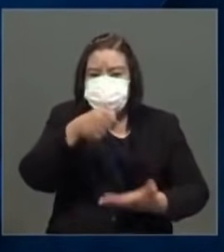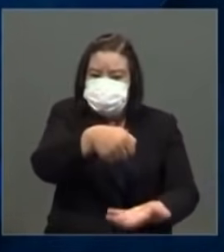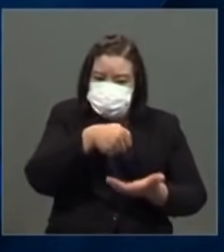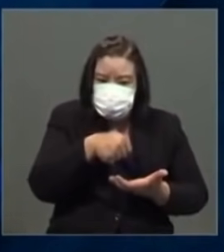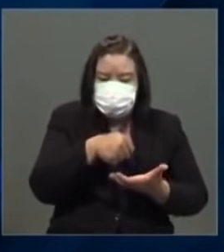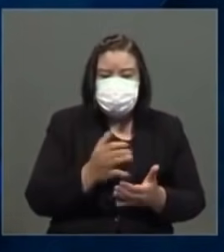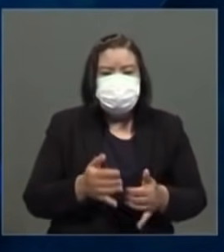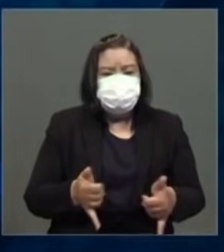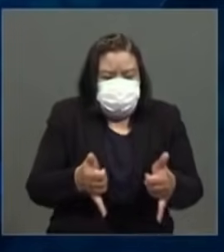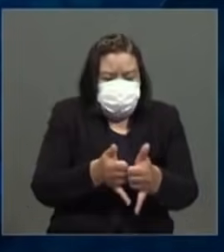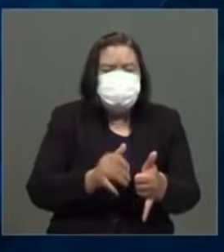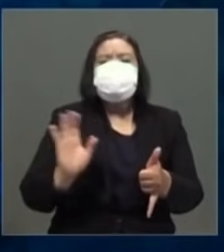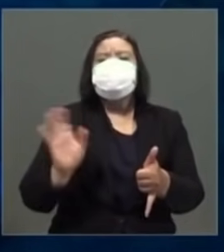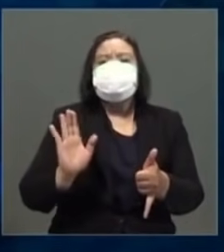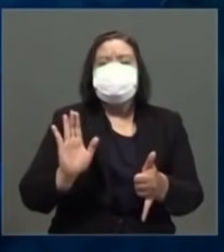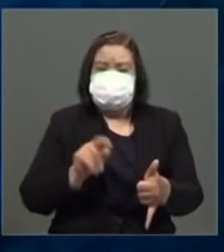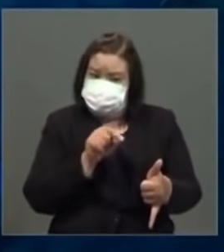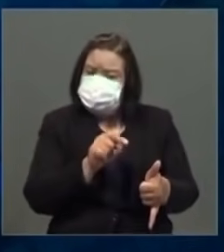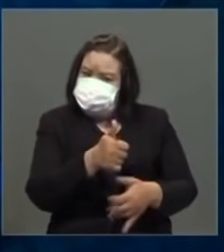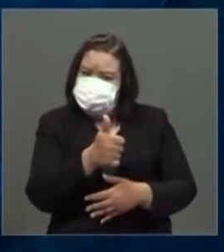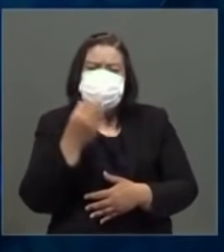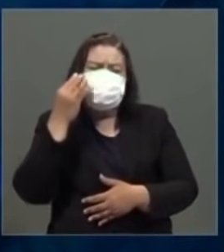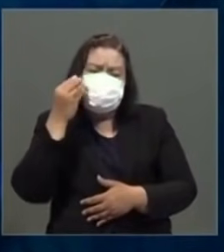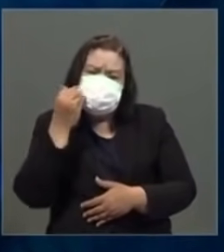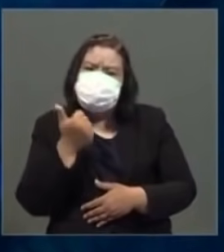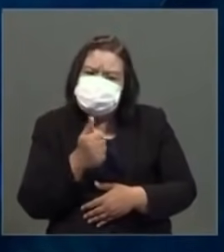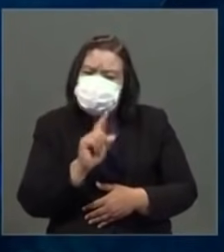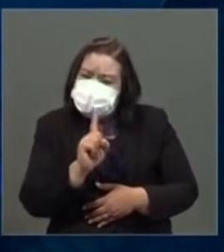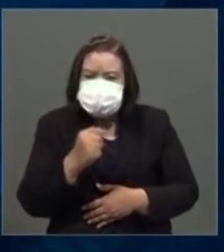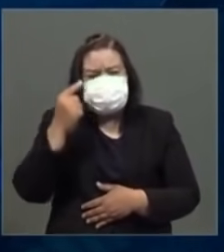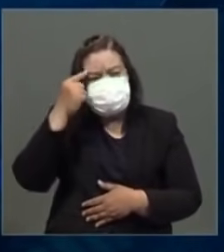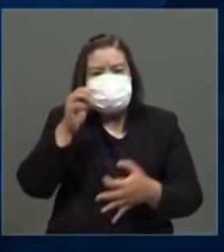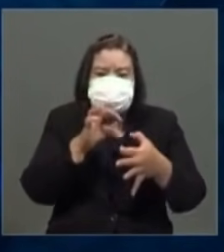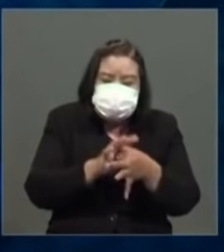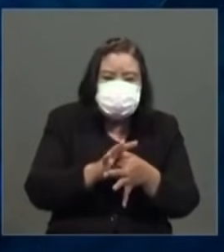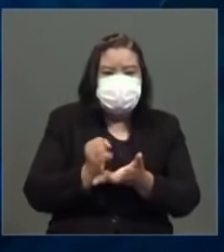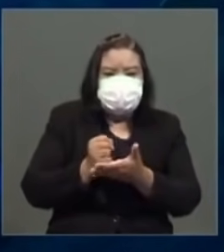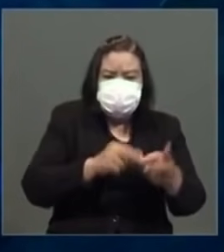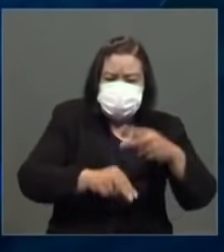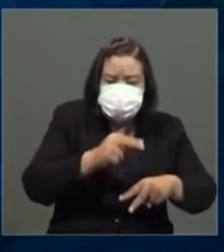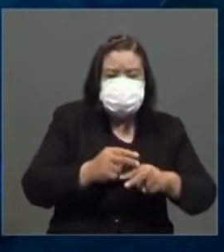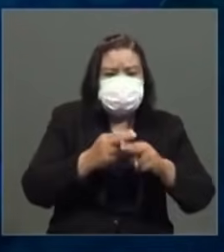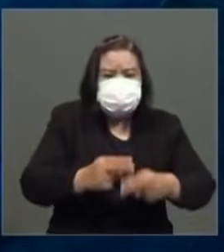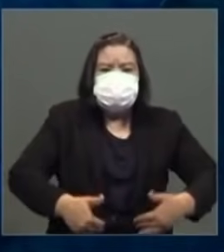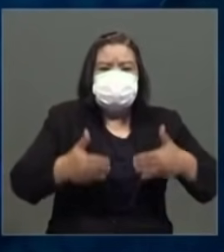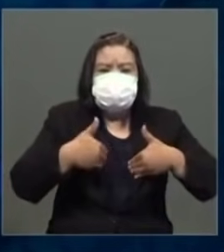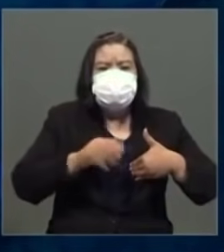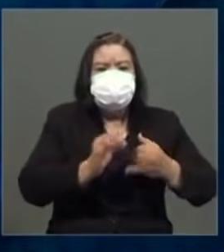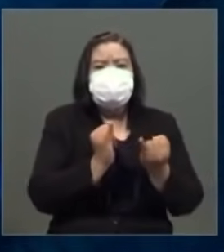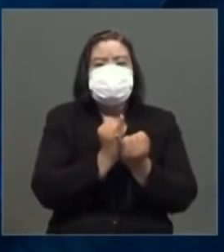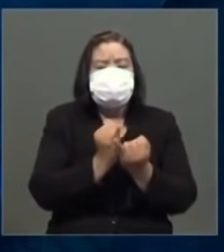ซึ่งน่ารักมากๆก็ขอให้ใช้วิธีต่างๆเหล่านี้ที่เป็นจากภูมิปัญญาหรือจากเป็นการคิดจากพื้นที่ขึ้นมาช่วยกัน